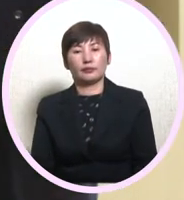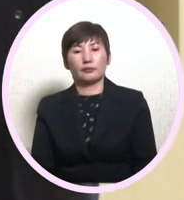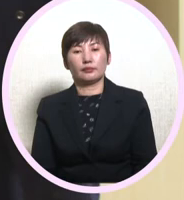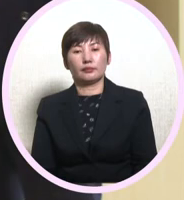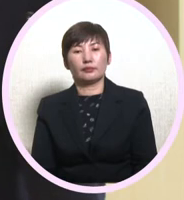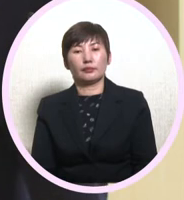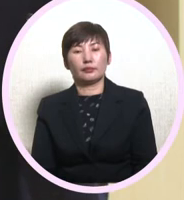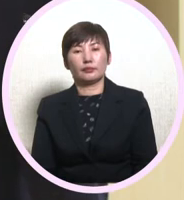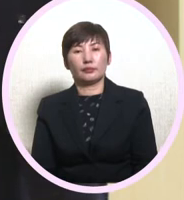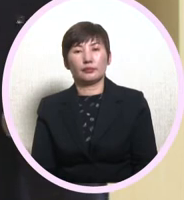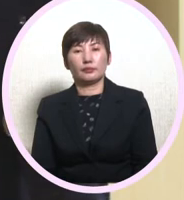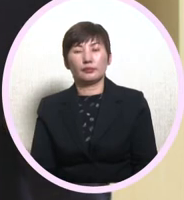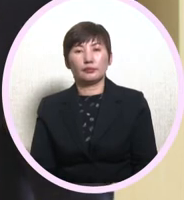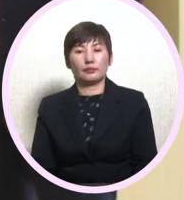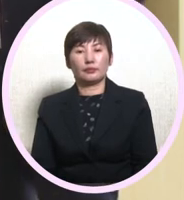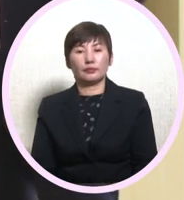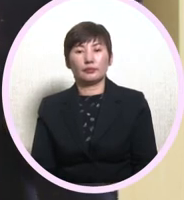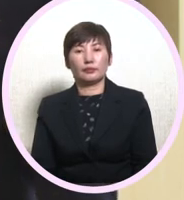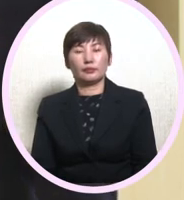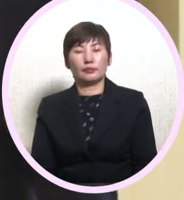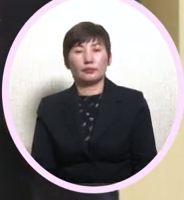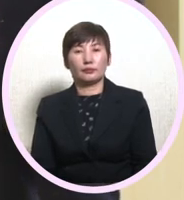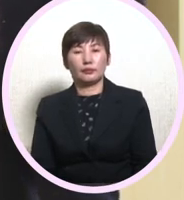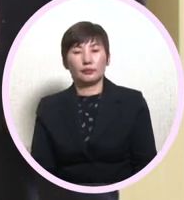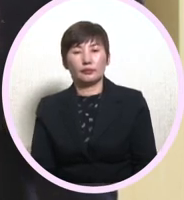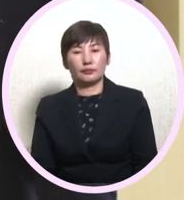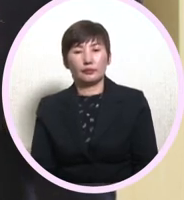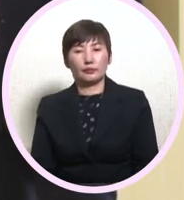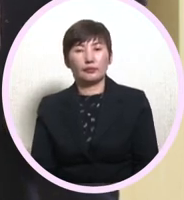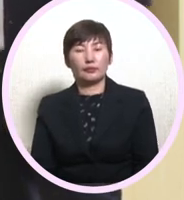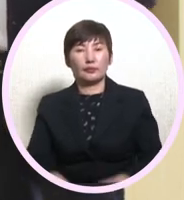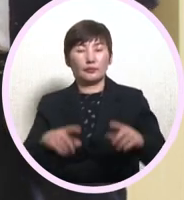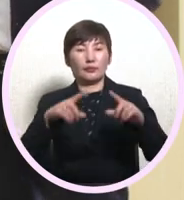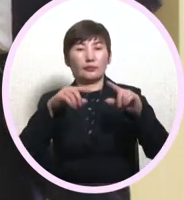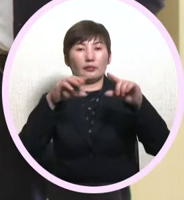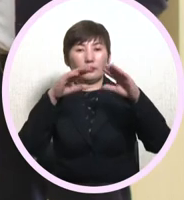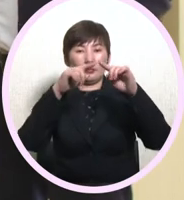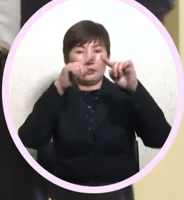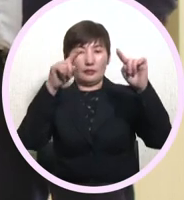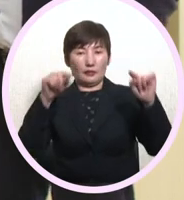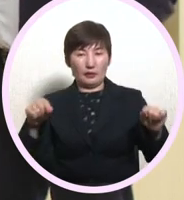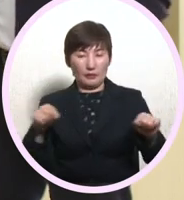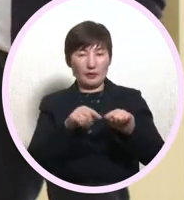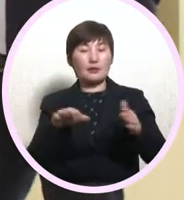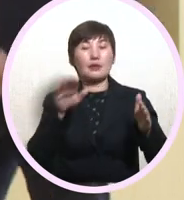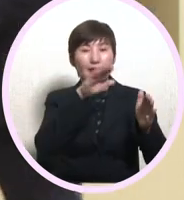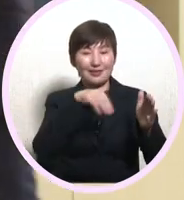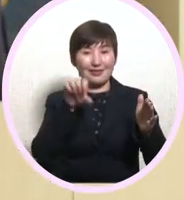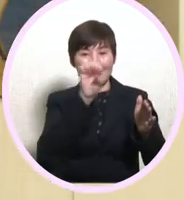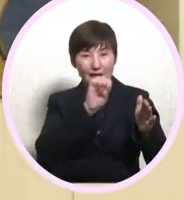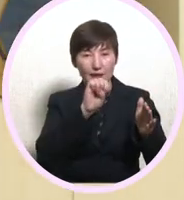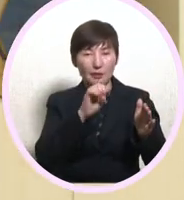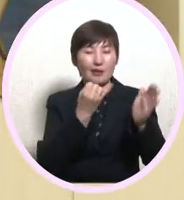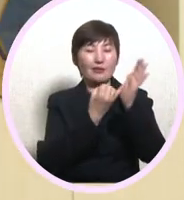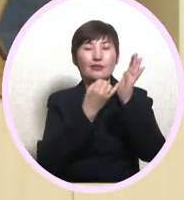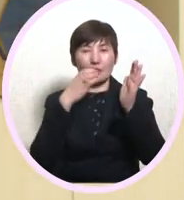энэ 60 гарсан манай дарфицийн талбай. Тэгэхээр энэний физик утгын та тайлбарж өгөөч. За. За